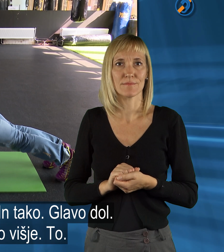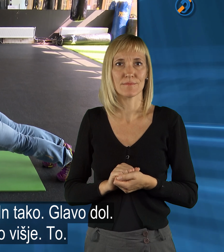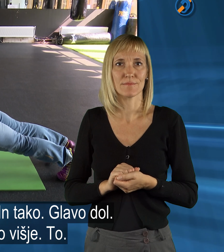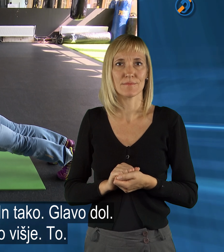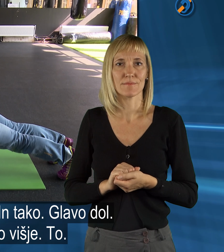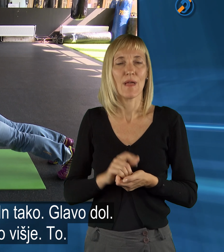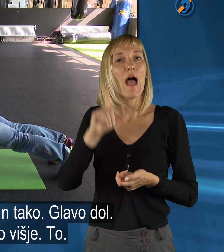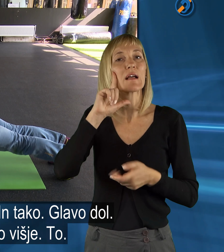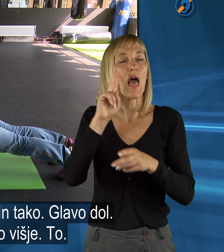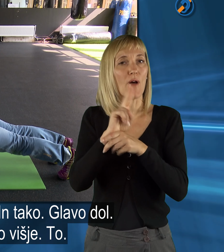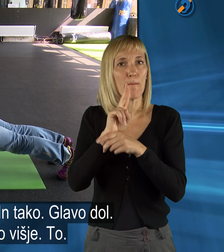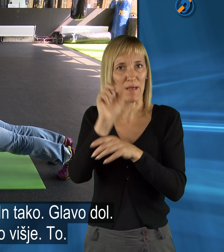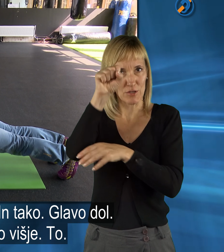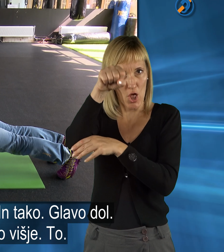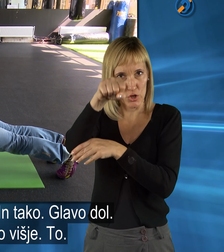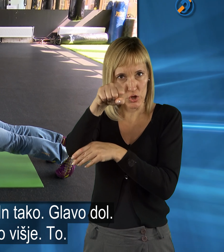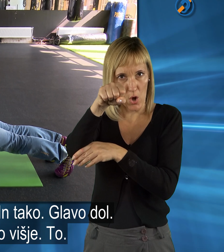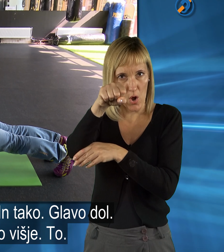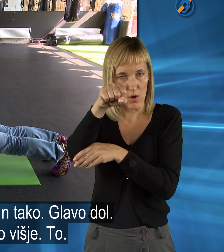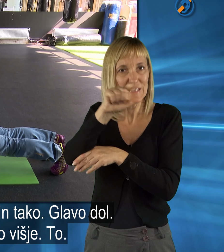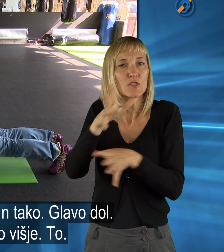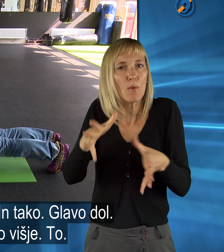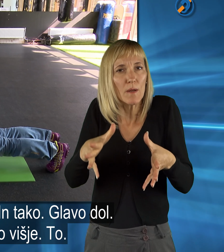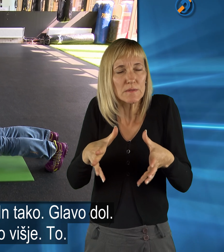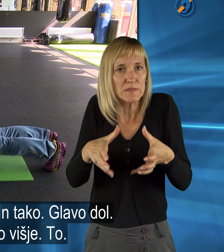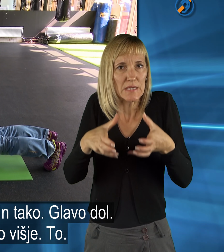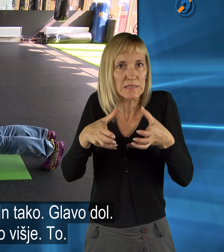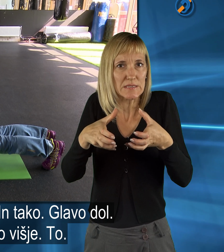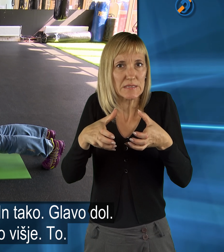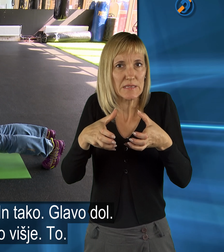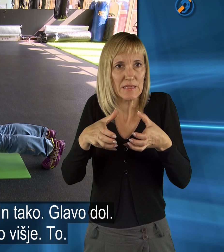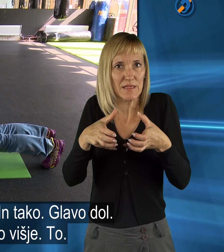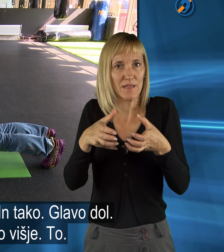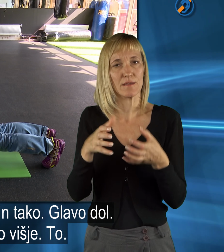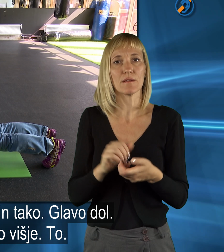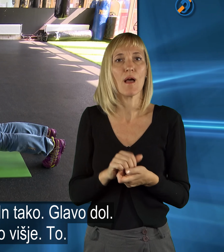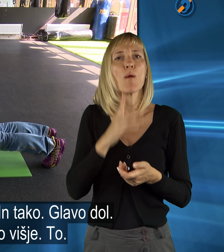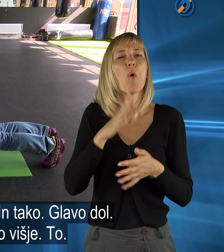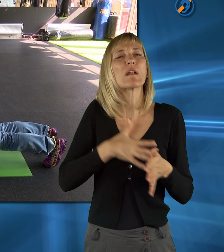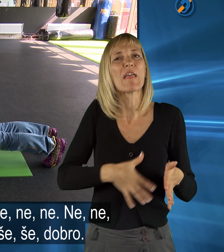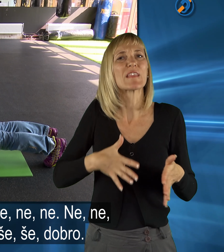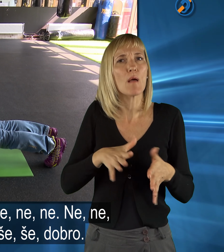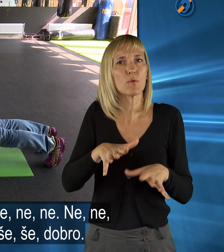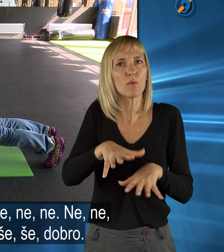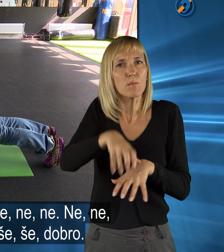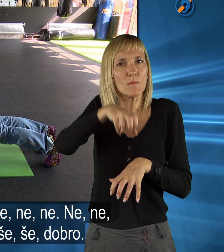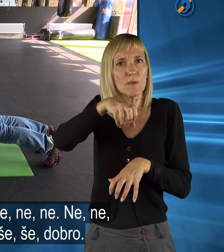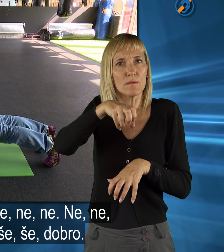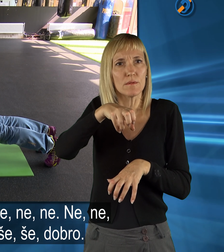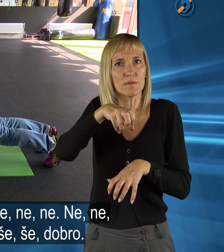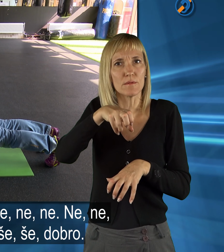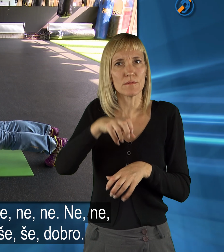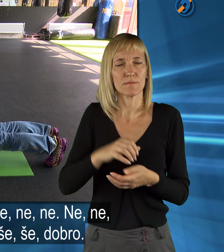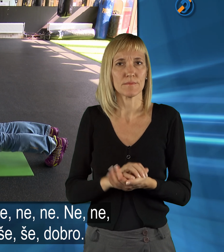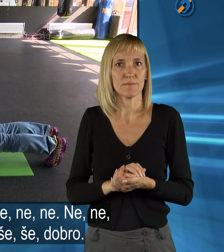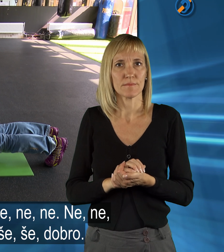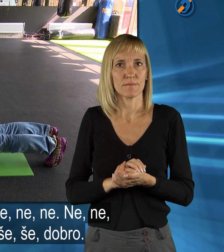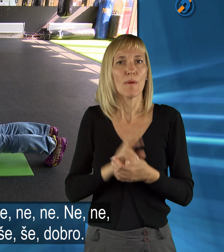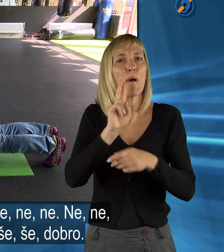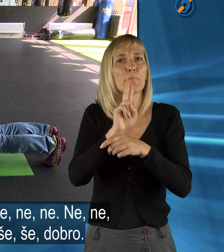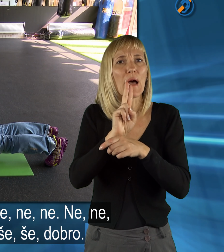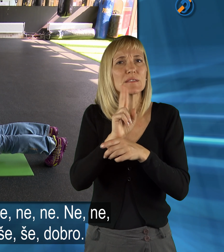Gle tako glavo dol. Mal v spis, stisneš, mal više gor to. In stisneš trebuh. Ne, ne. Ven.